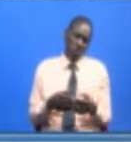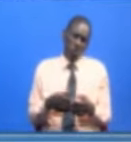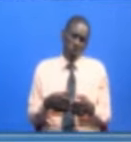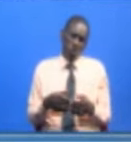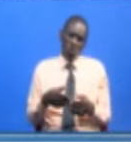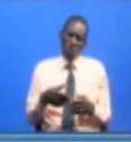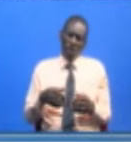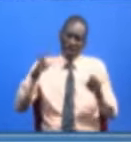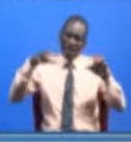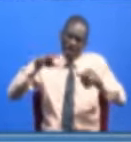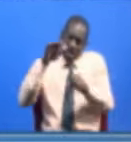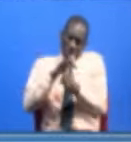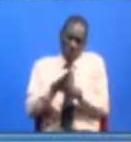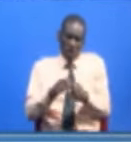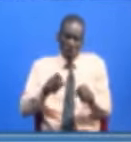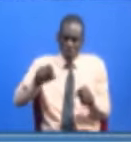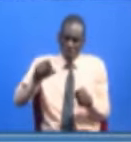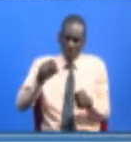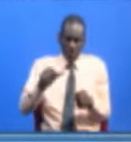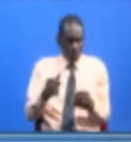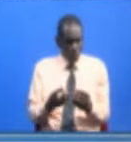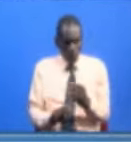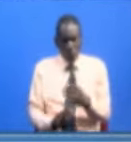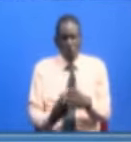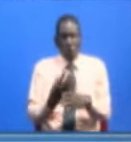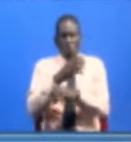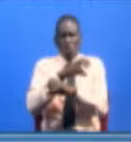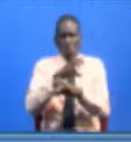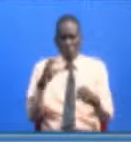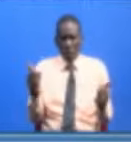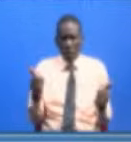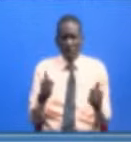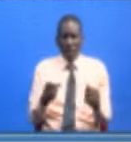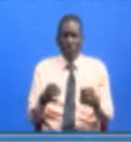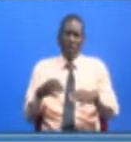mtazamaji, ni kwamba mbegu zako zinamea tena kwa vizuri sana bila